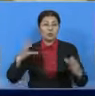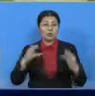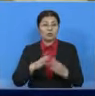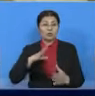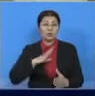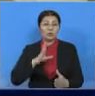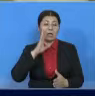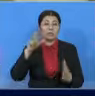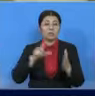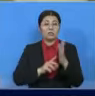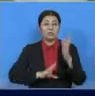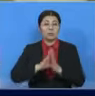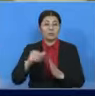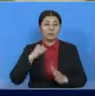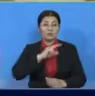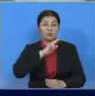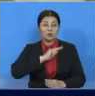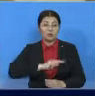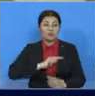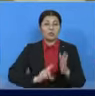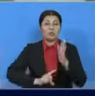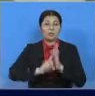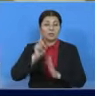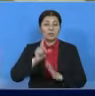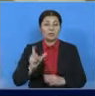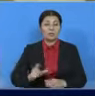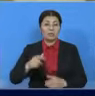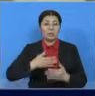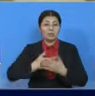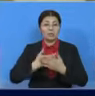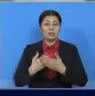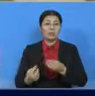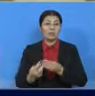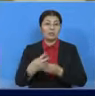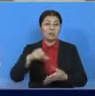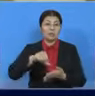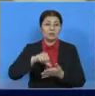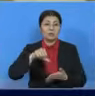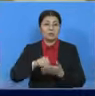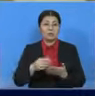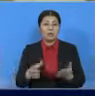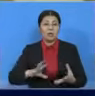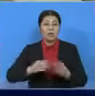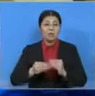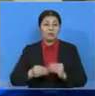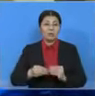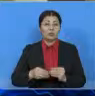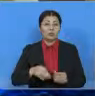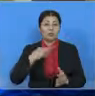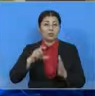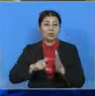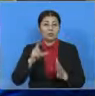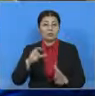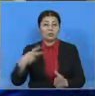Таңғы сағат 7-ден баста өлдерінің жұмыстарына кірісті. Тұрғындар белсенді түрде келіп қатысып жатыр. Жалпы мұнда дауыс берушілердің